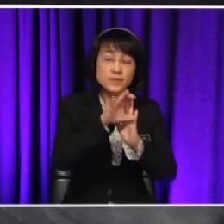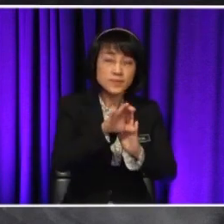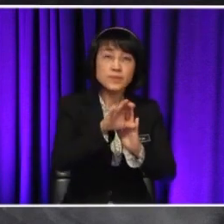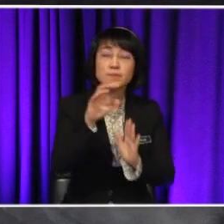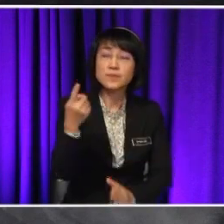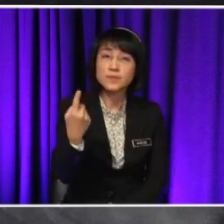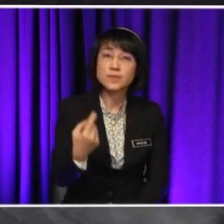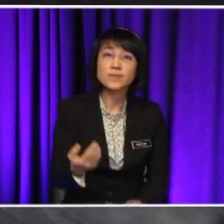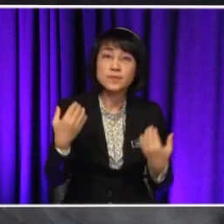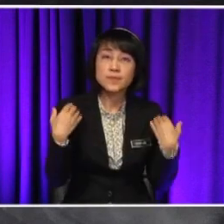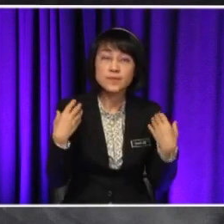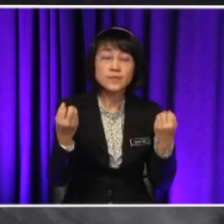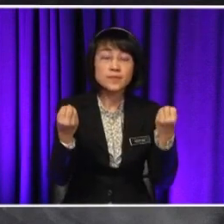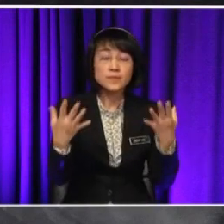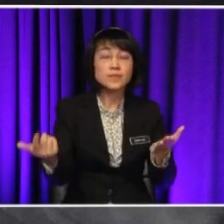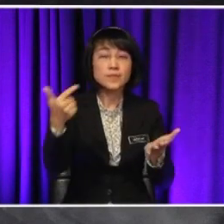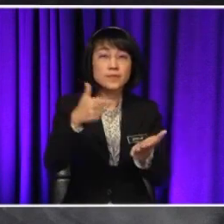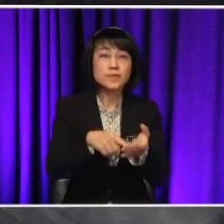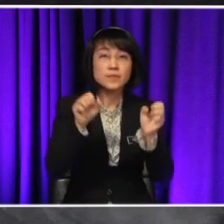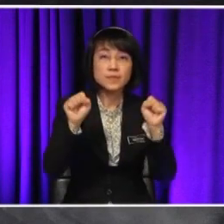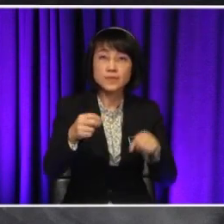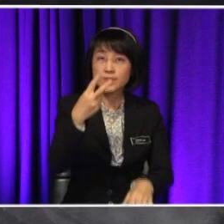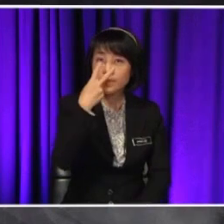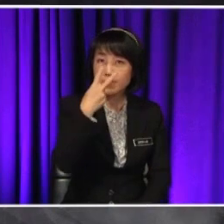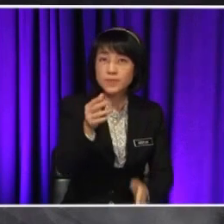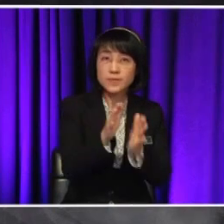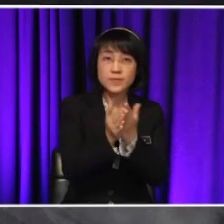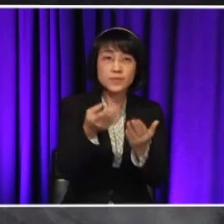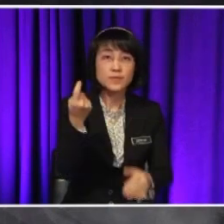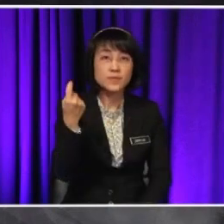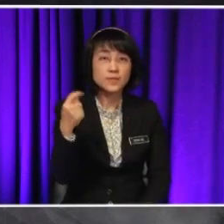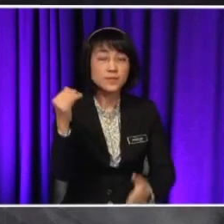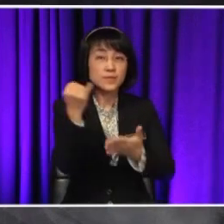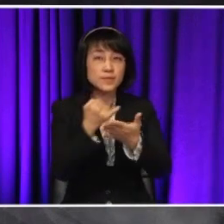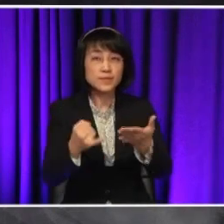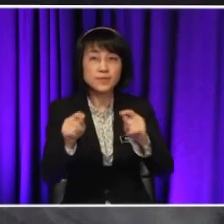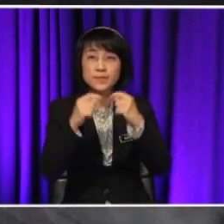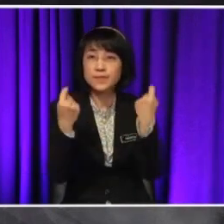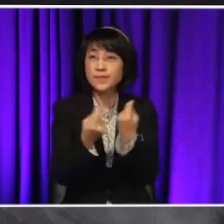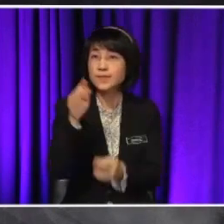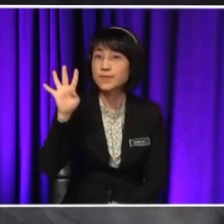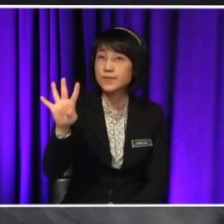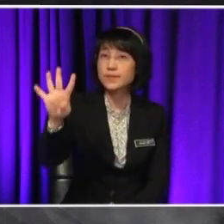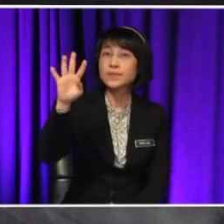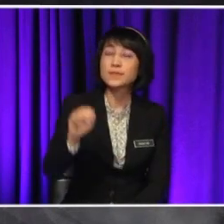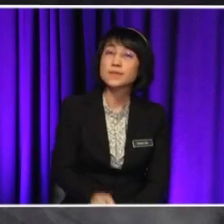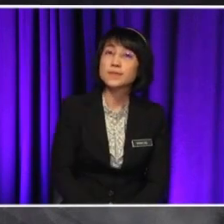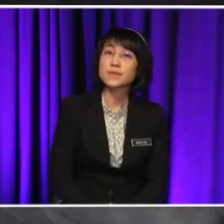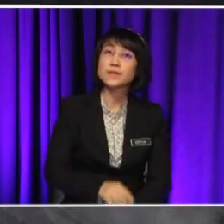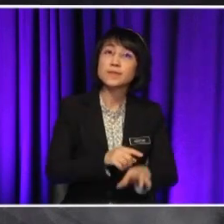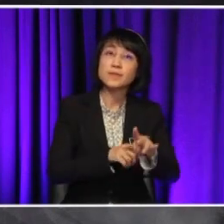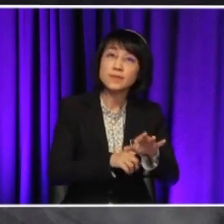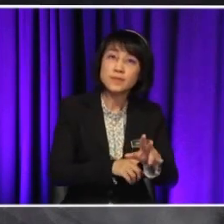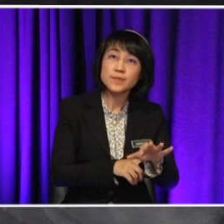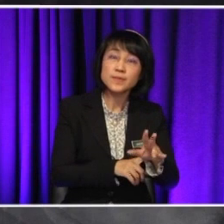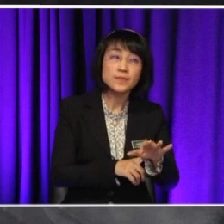Okey, boleh rujuk dalam buku teks PSV KSSM tingkatan 4. Okey. Yang pertama, daun mempelas